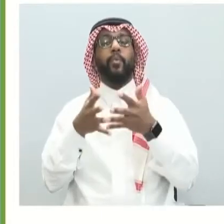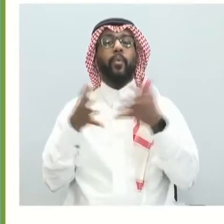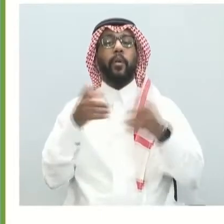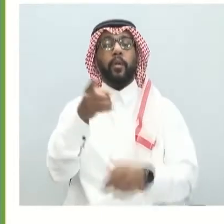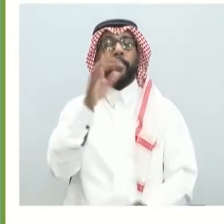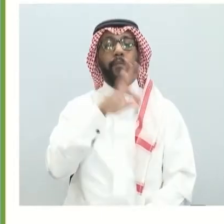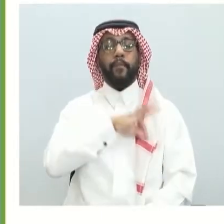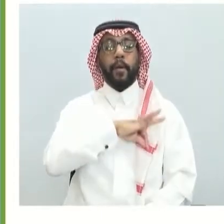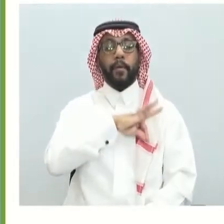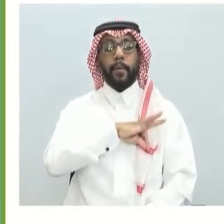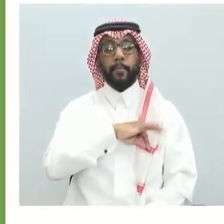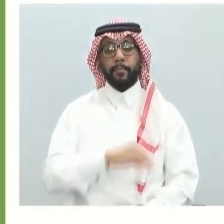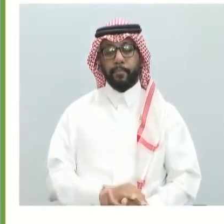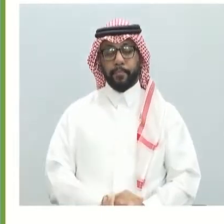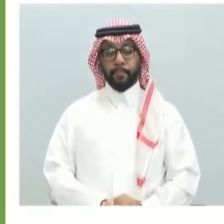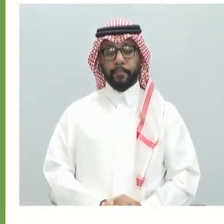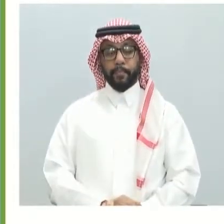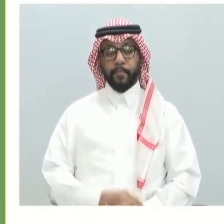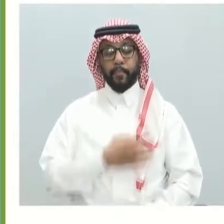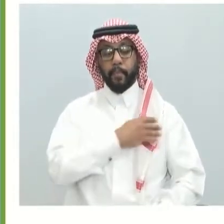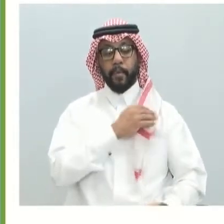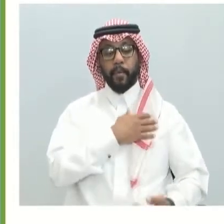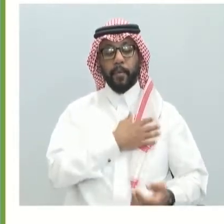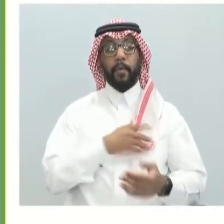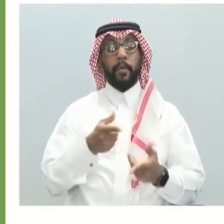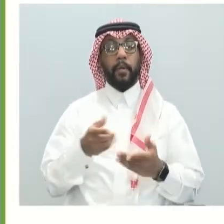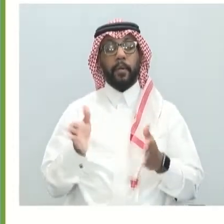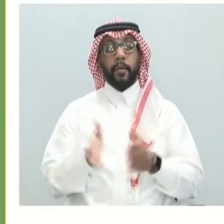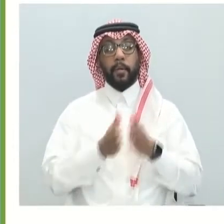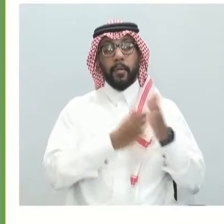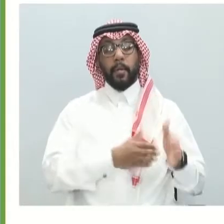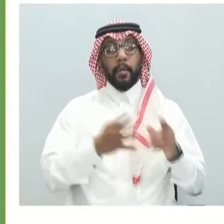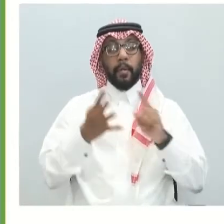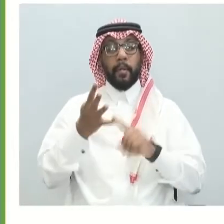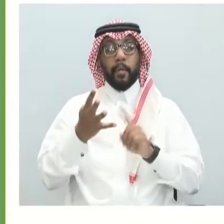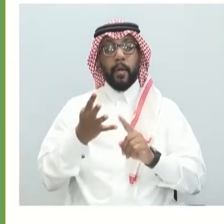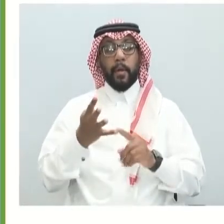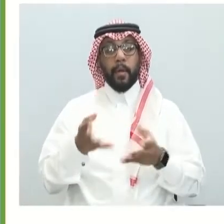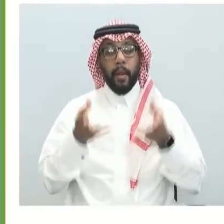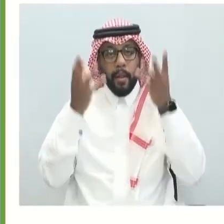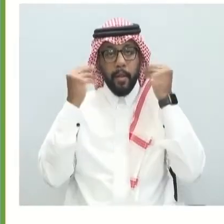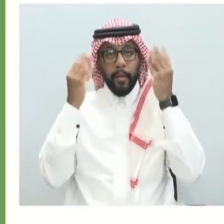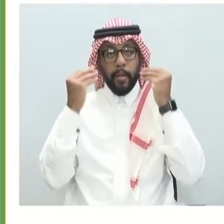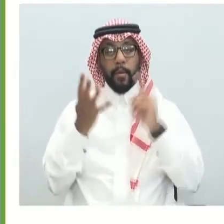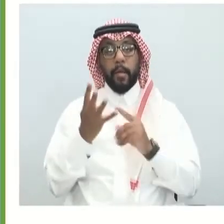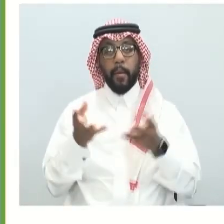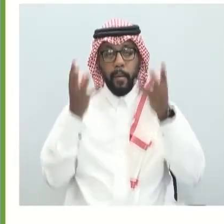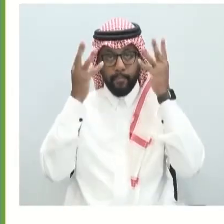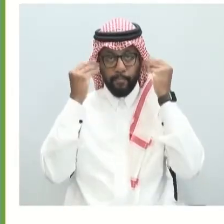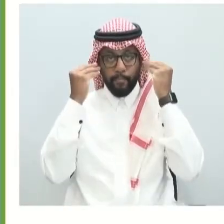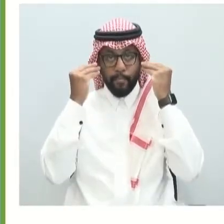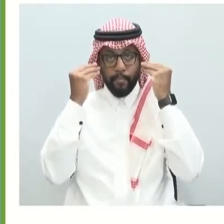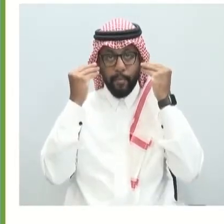داخله اذا نحن الان وصلنا الى الخطوه الرابعه من خطوات الاستراتيجيه القرائيه